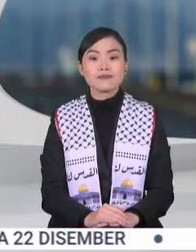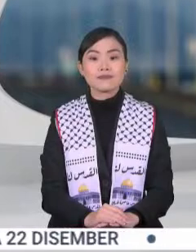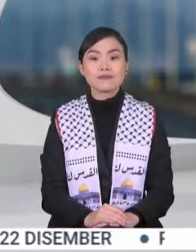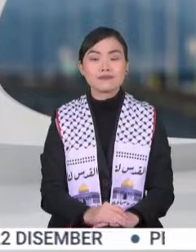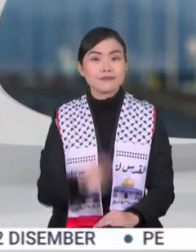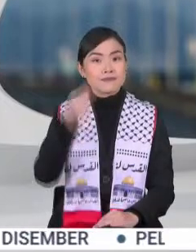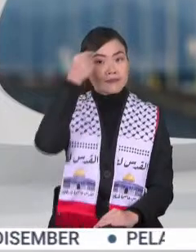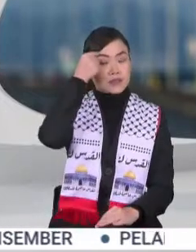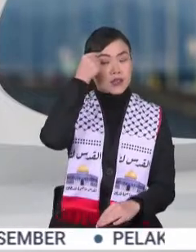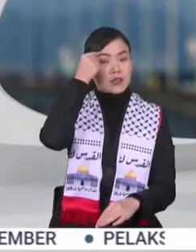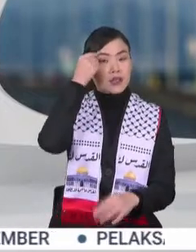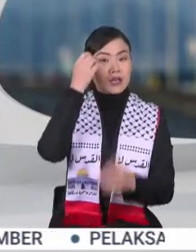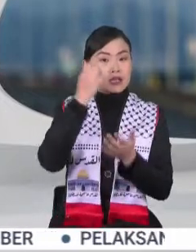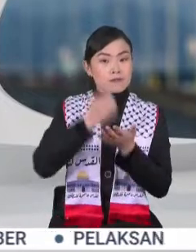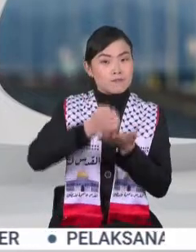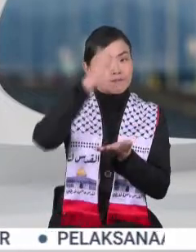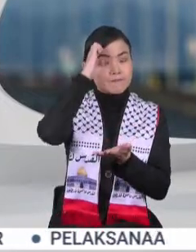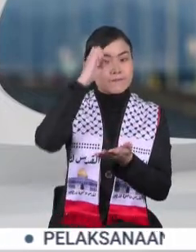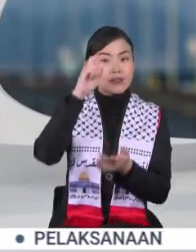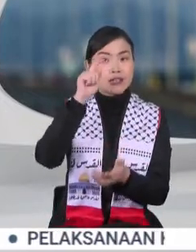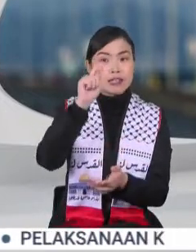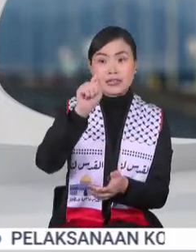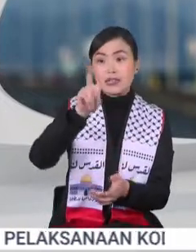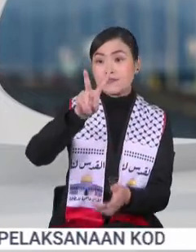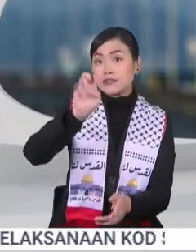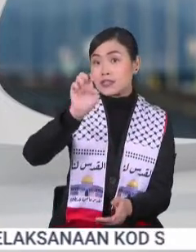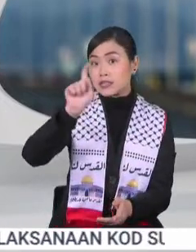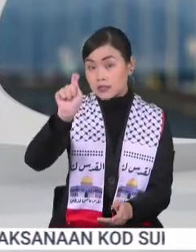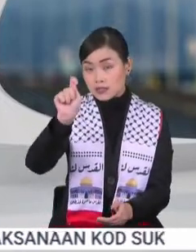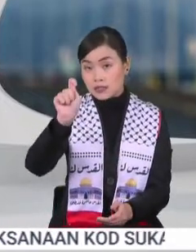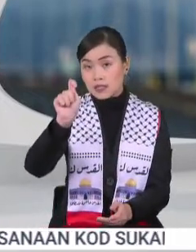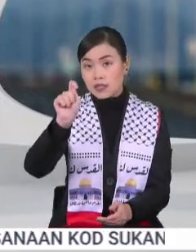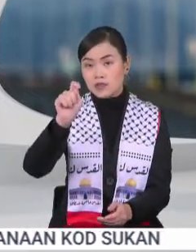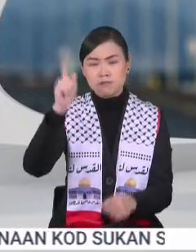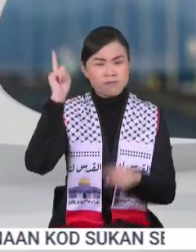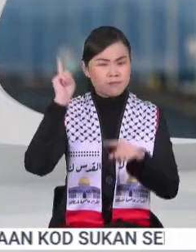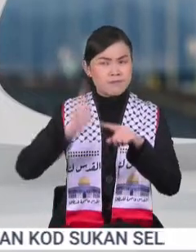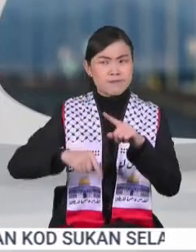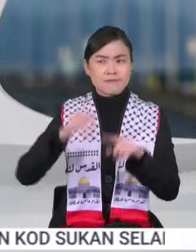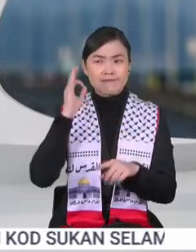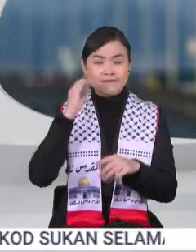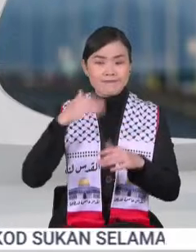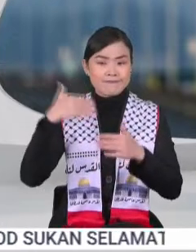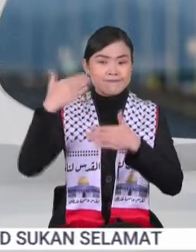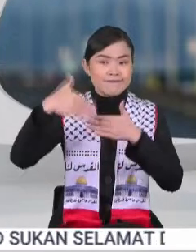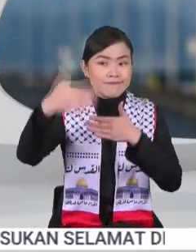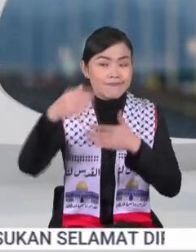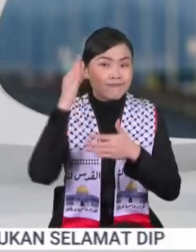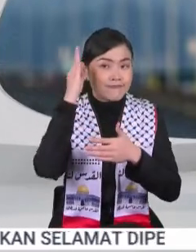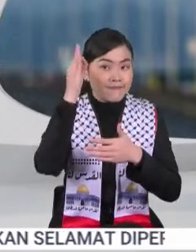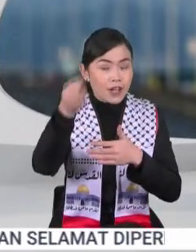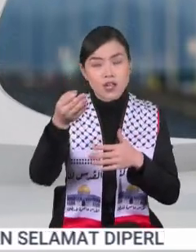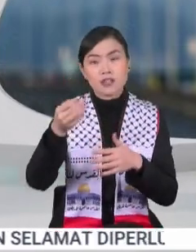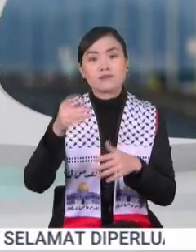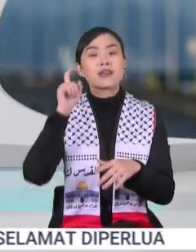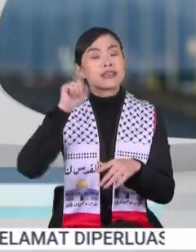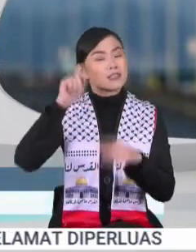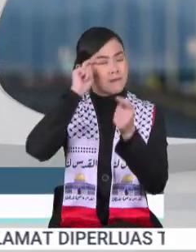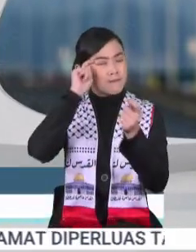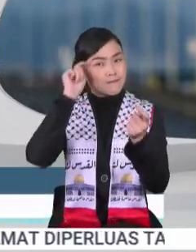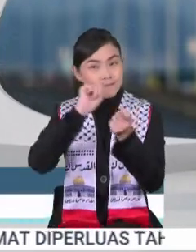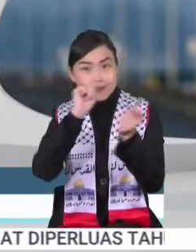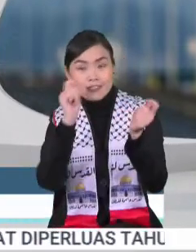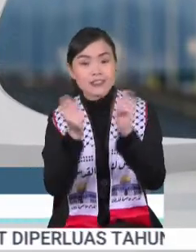stigma pendidikan teknikal dan latihan vokasional tvet tak boleh pergi jauh perlu diubah sebaliknya